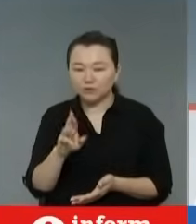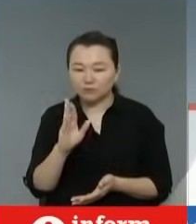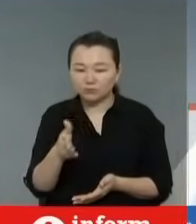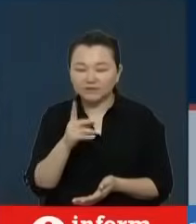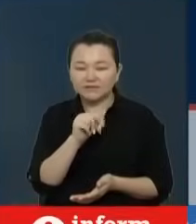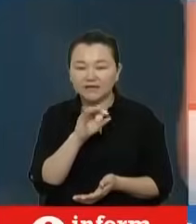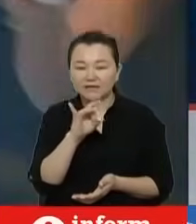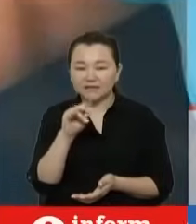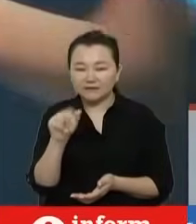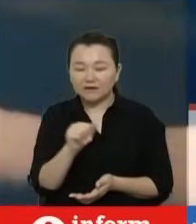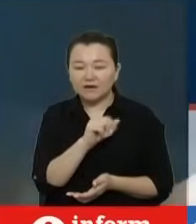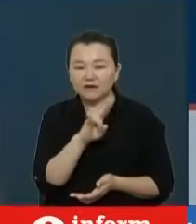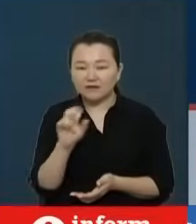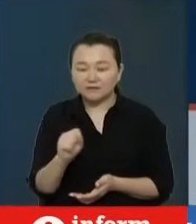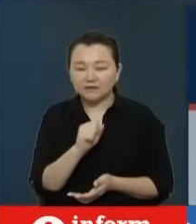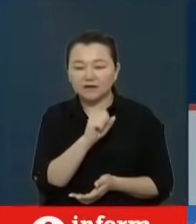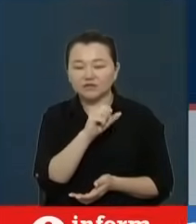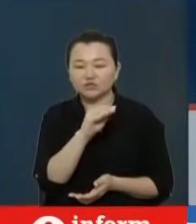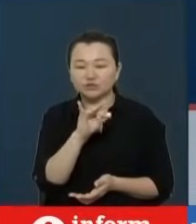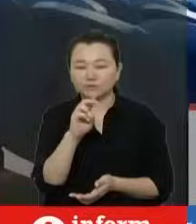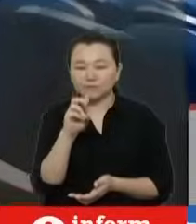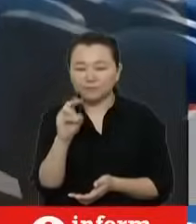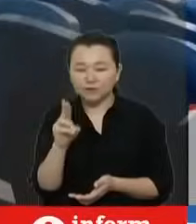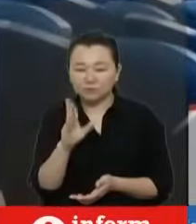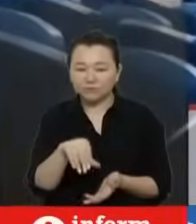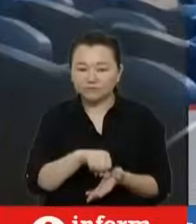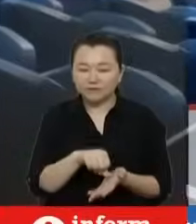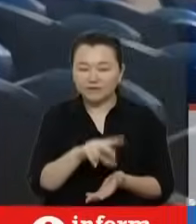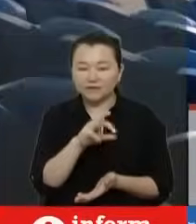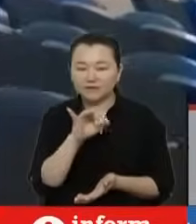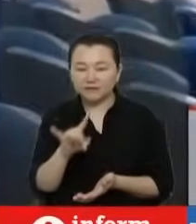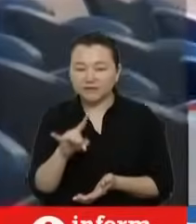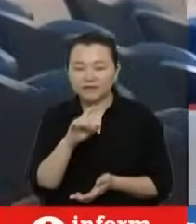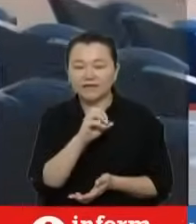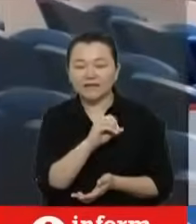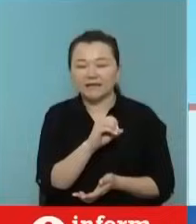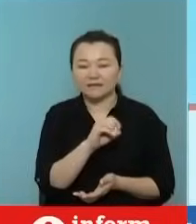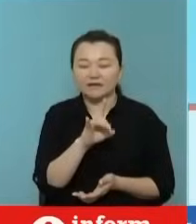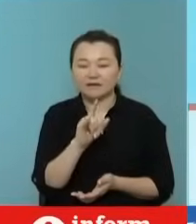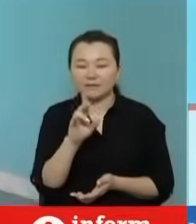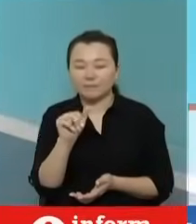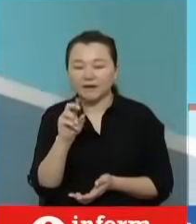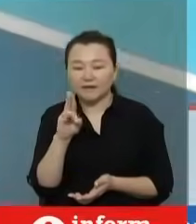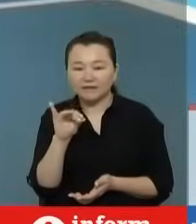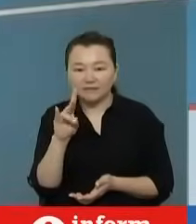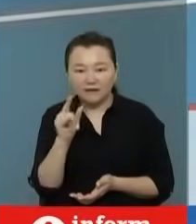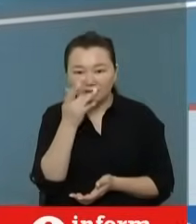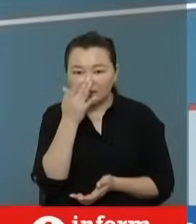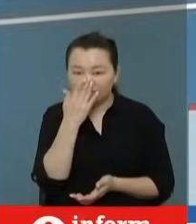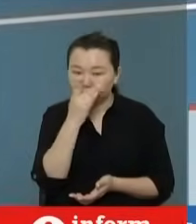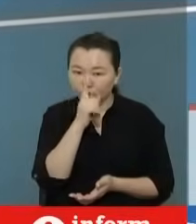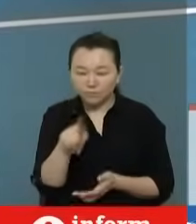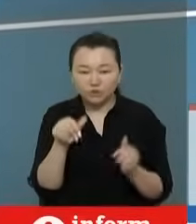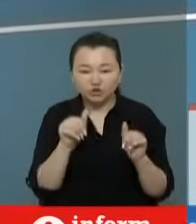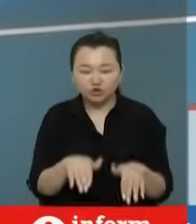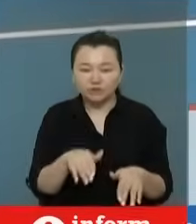Зарина Диас, Анна Данилина, Жибек Куламбаева. Лидер сборной Елена Рыбакина в Японию не поедет. Тренерский штаб решил